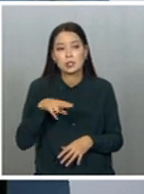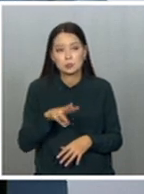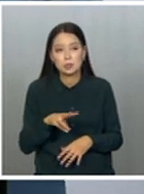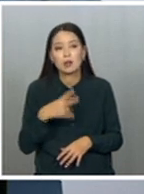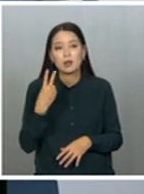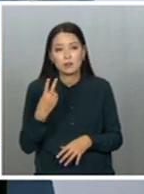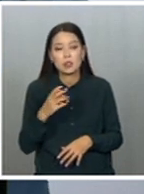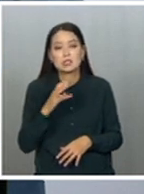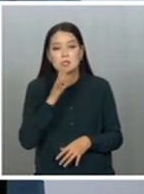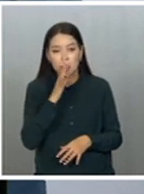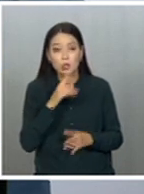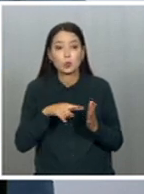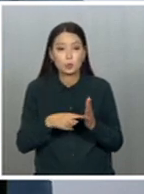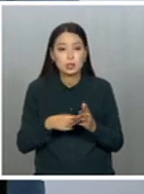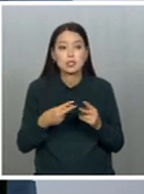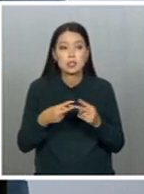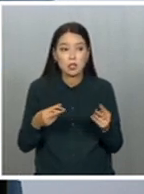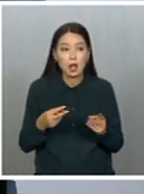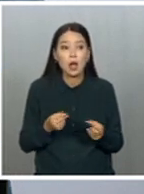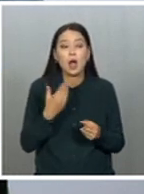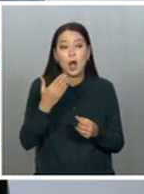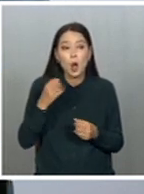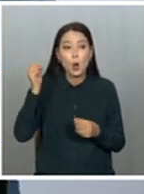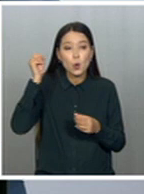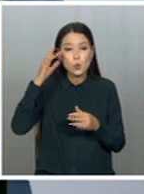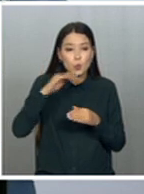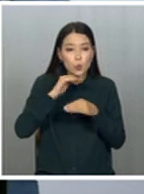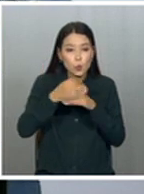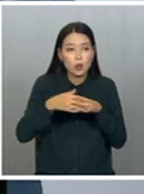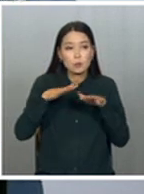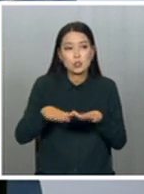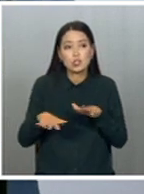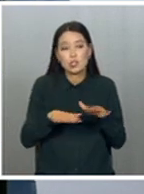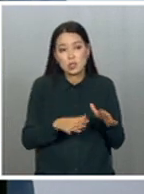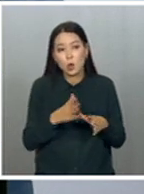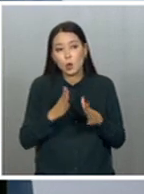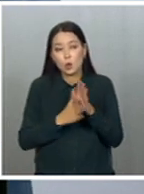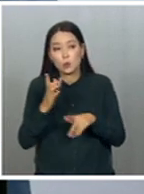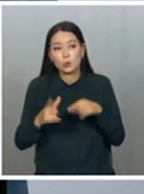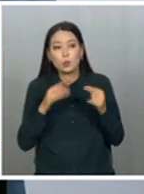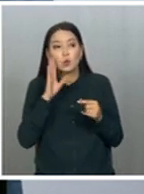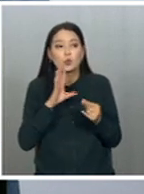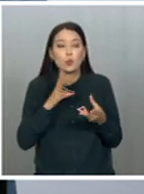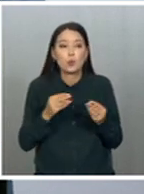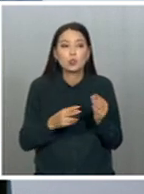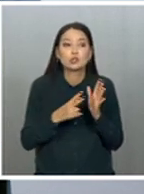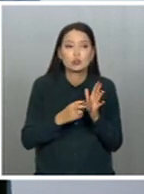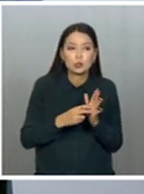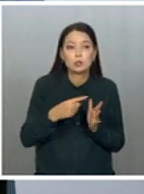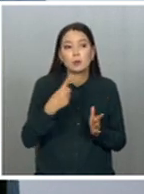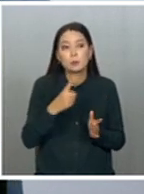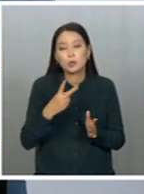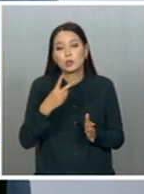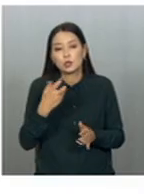квадраттың сағатқа көбейтіндісіне тең. Ал көленкелі жерлерде өсетін өсімдіктердің суды буландыру мөлшері